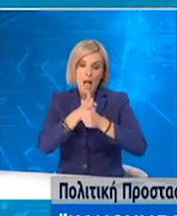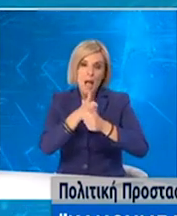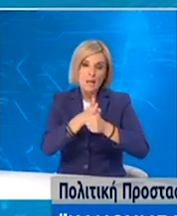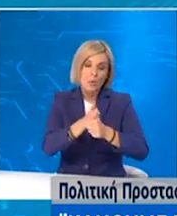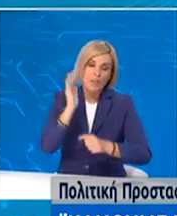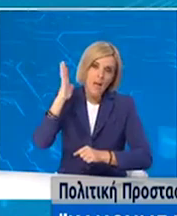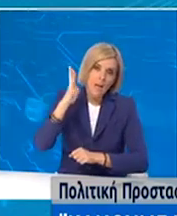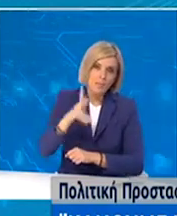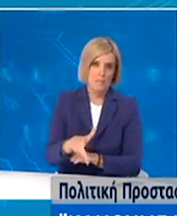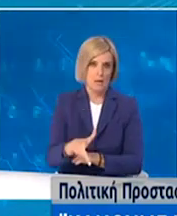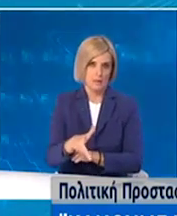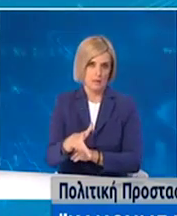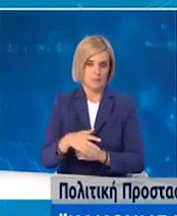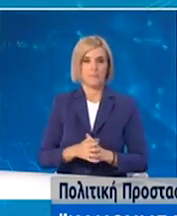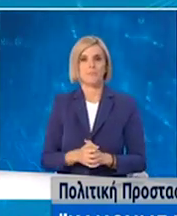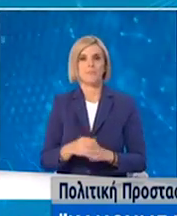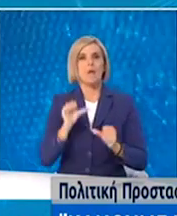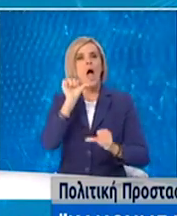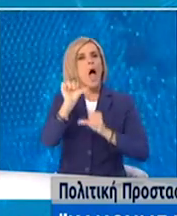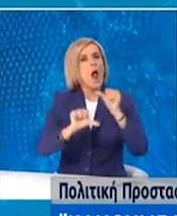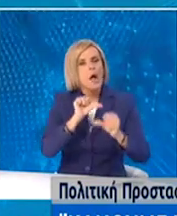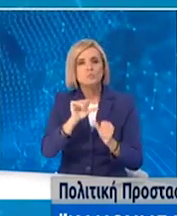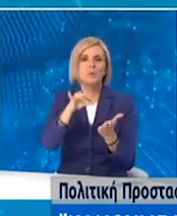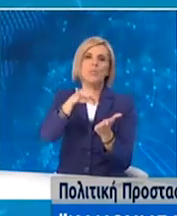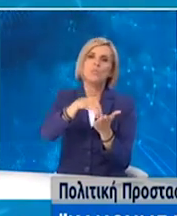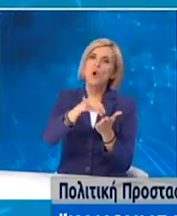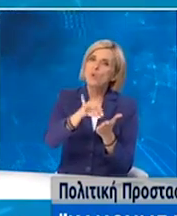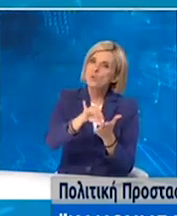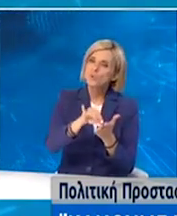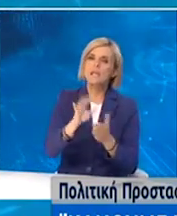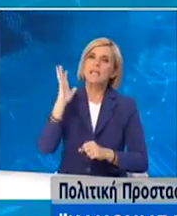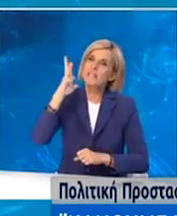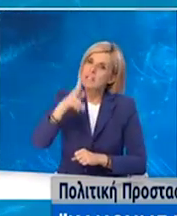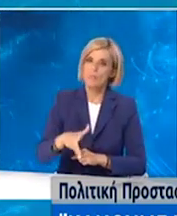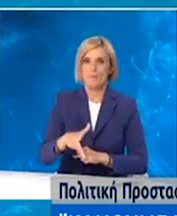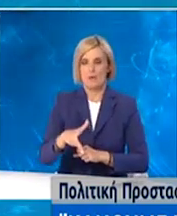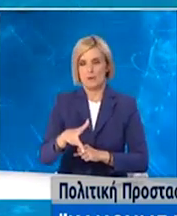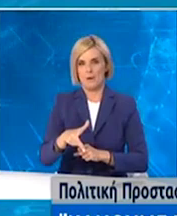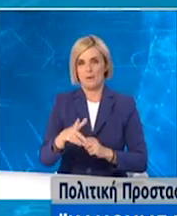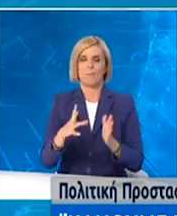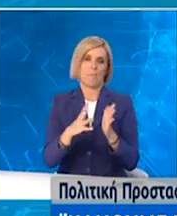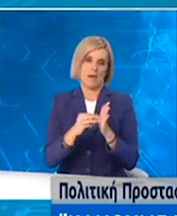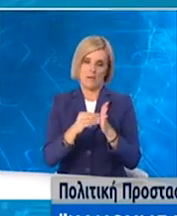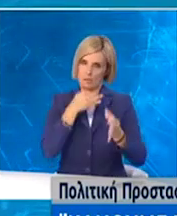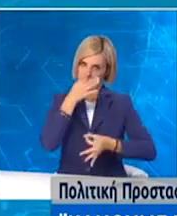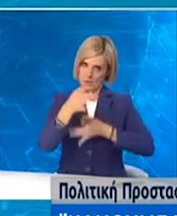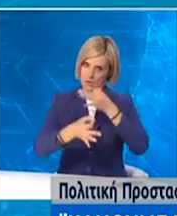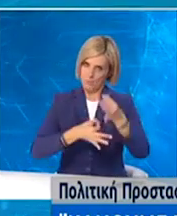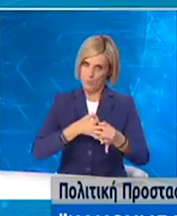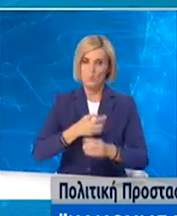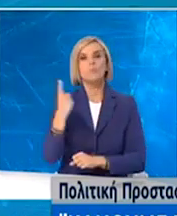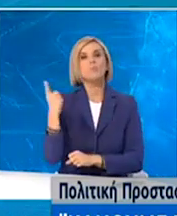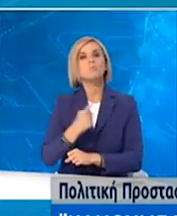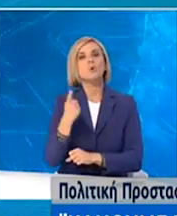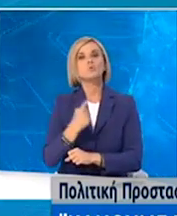καθημερινή βάση. Υπάρχει μια επικαιροποίηση όλου αυτού του συστήματος, πιστέψτε με, σε καθημερινή βάση. Θα σας πω χαρακτηριστικά ότι το